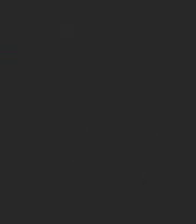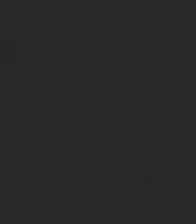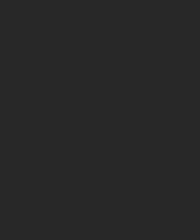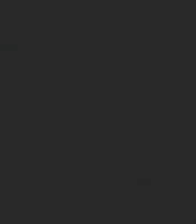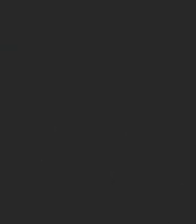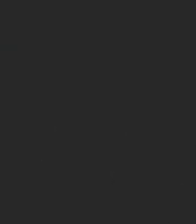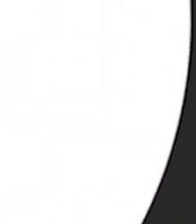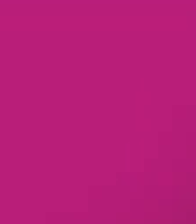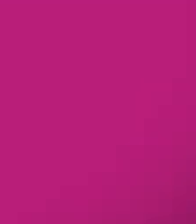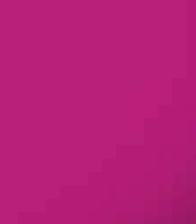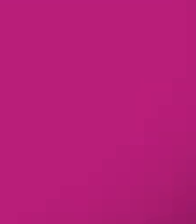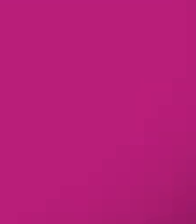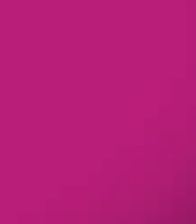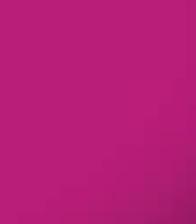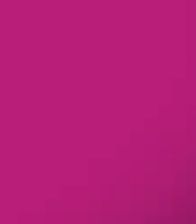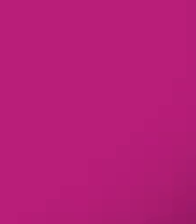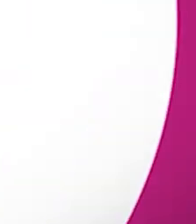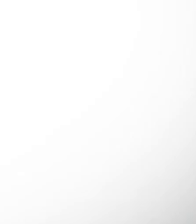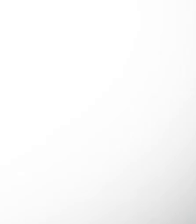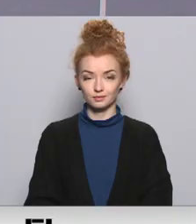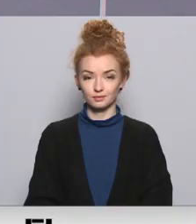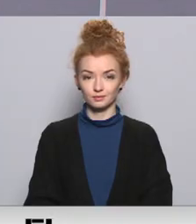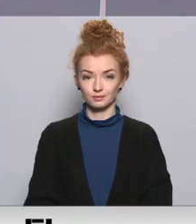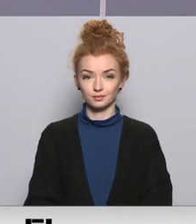Re, viss ēters ir te!